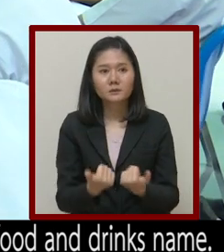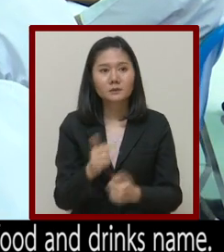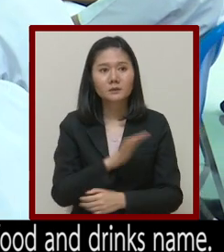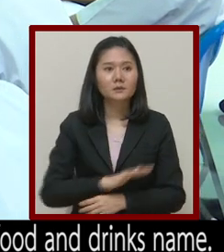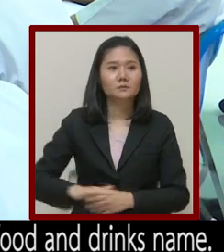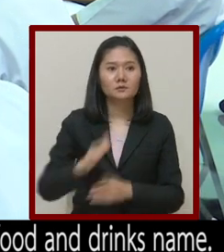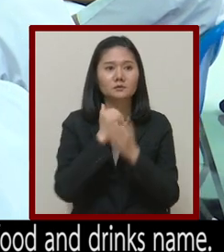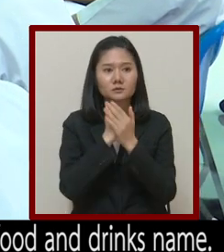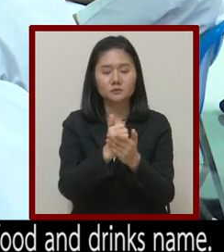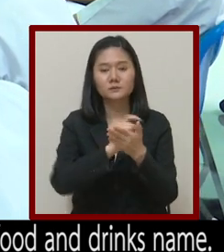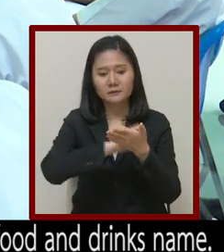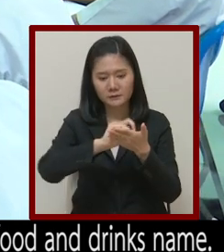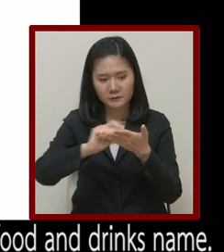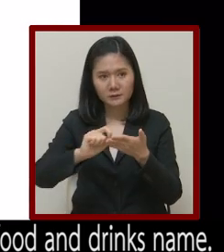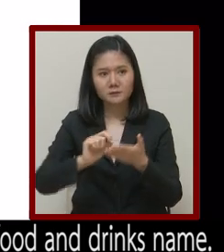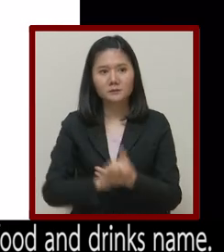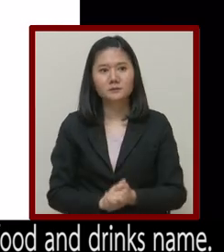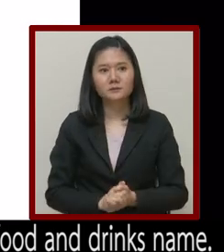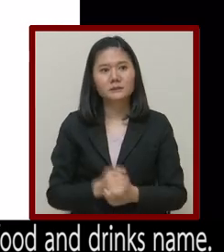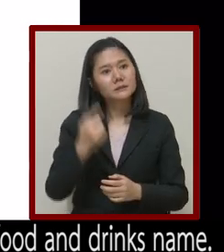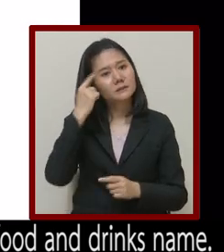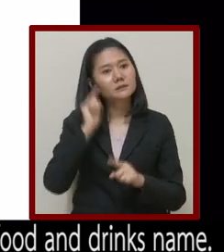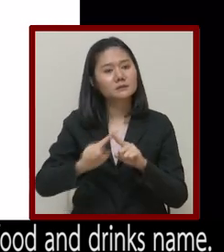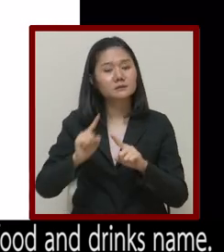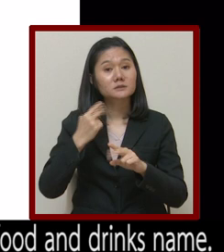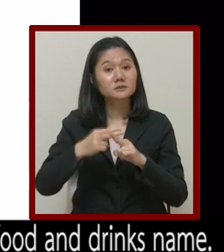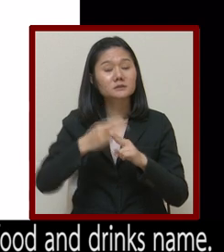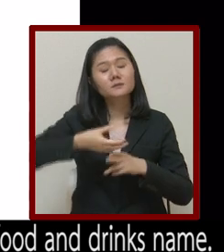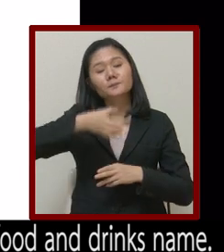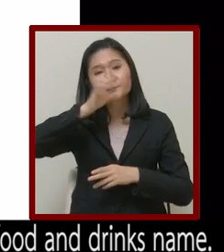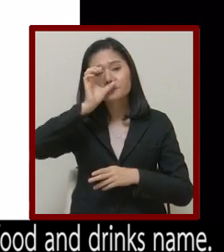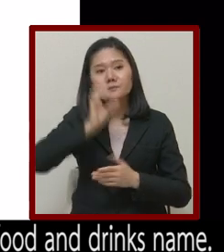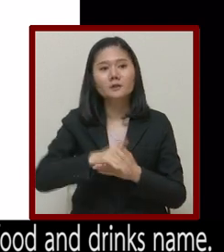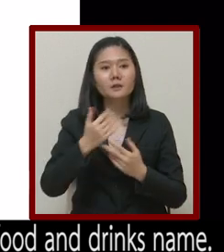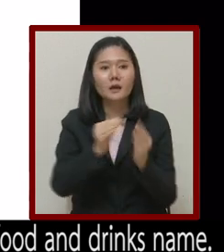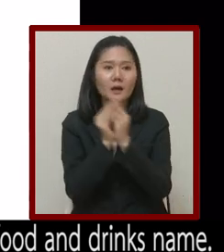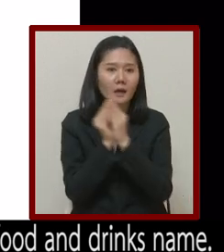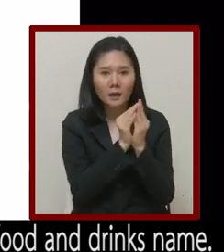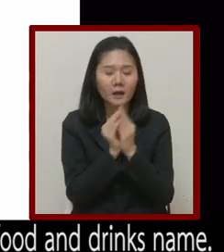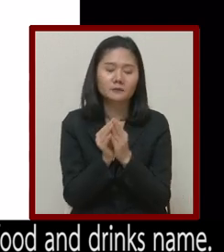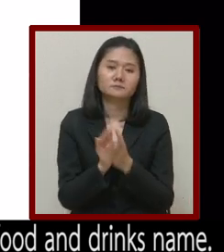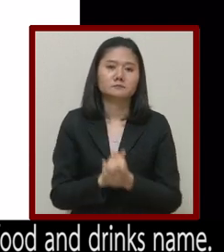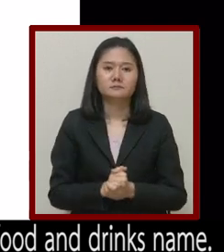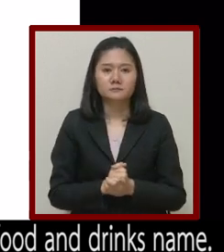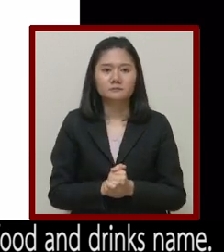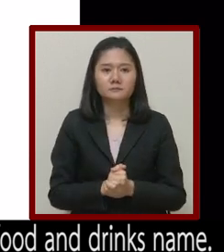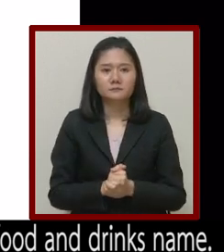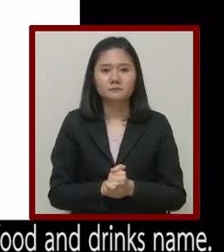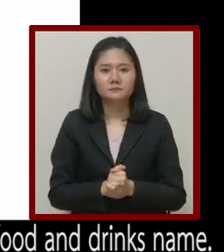พวกเราเนี่ยช่วยกันเขียนช่วยกันคิดชื่อเครื่องดื่มแล้วก็อาหารสมุนไพร